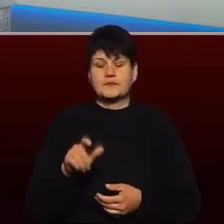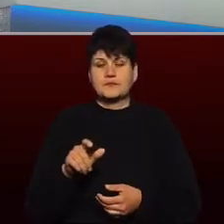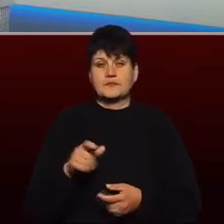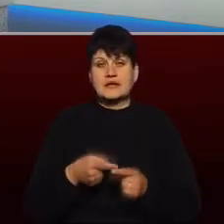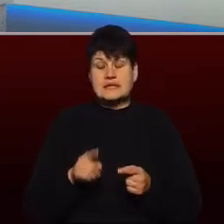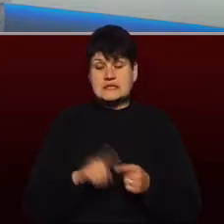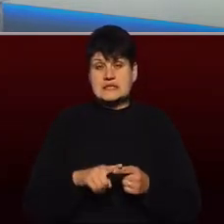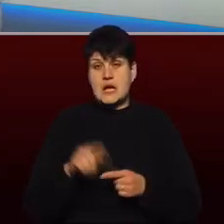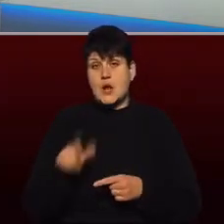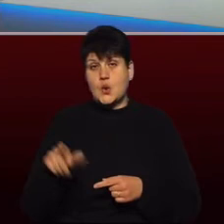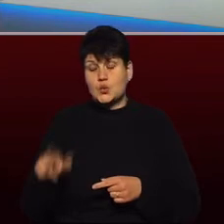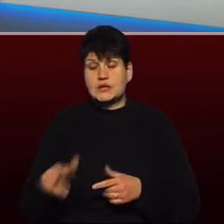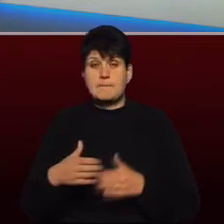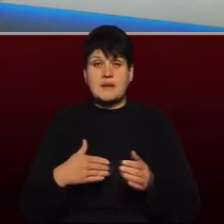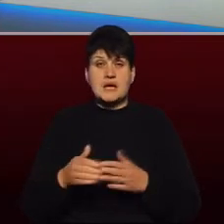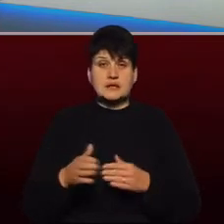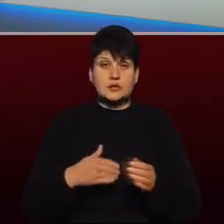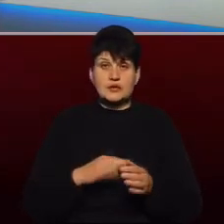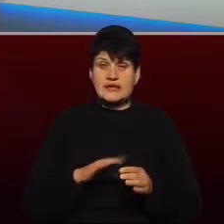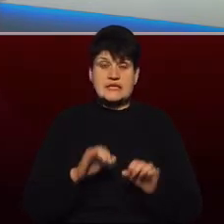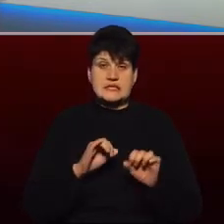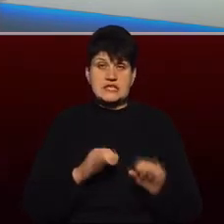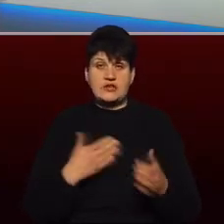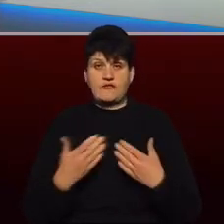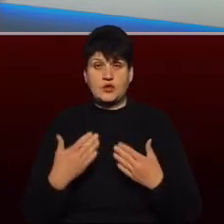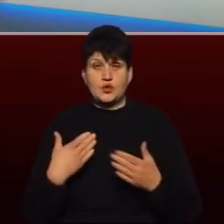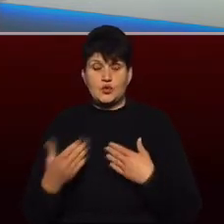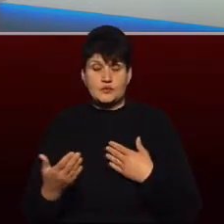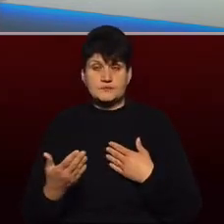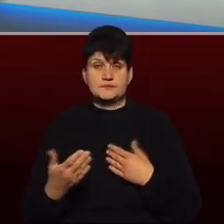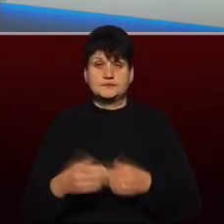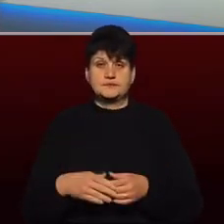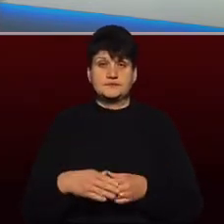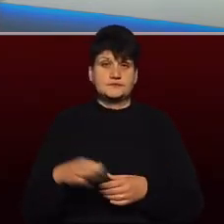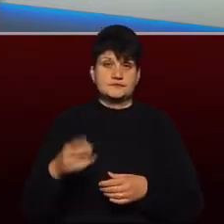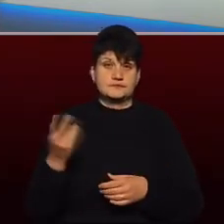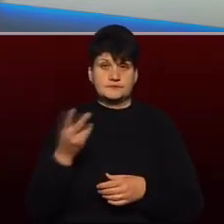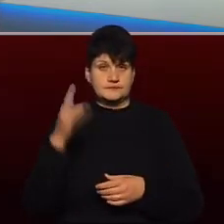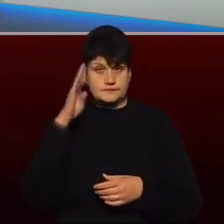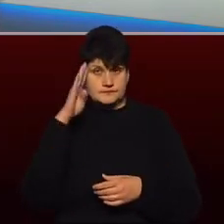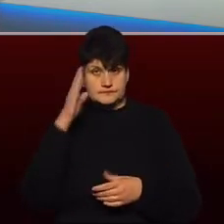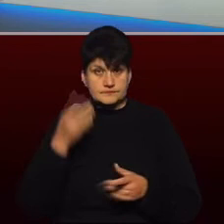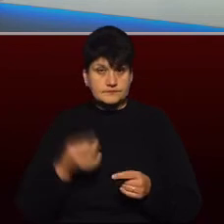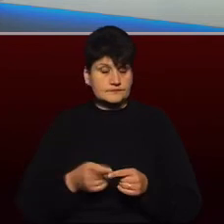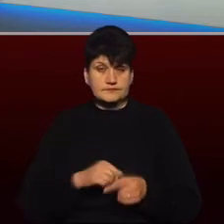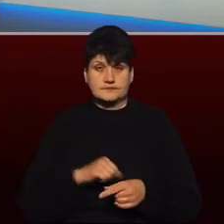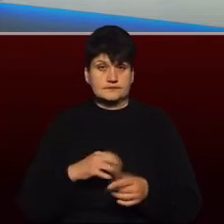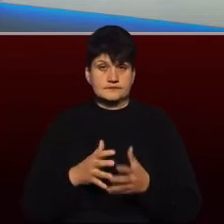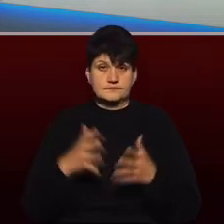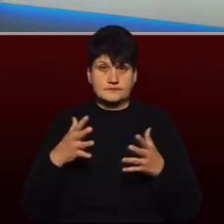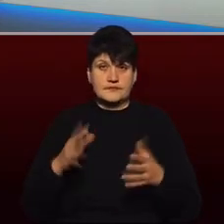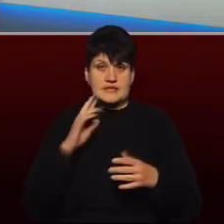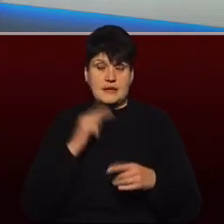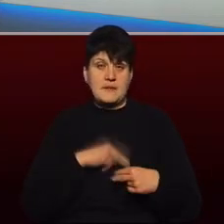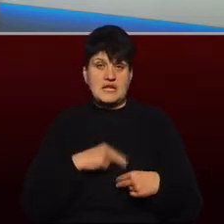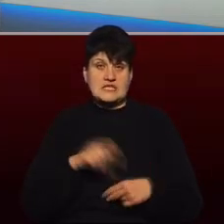люди, які практикують так само незахищені відносини там гомосексуальним шляхом, найбільш уразливіші. Секс-працівниці.